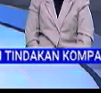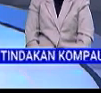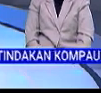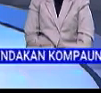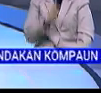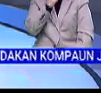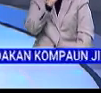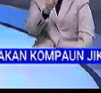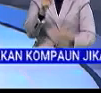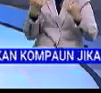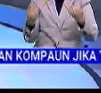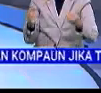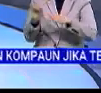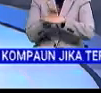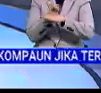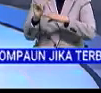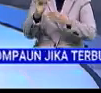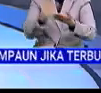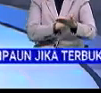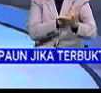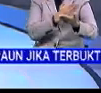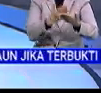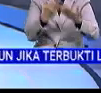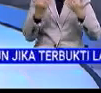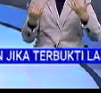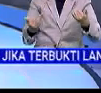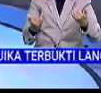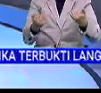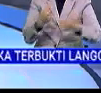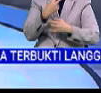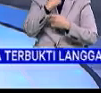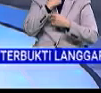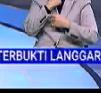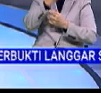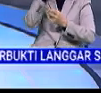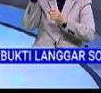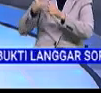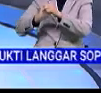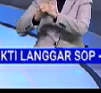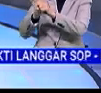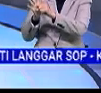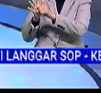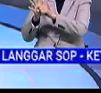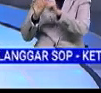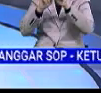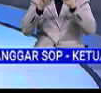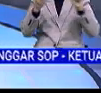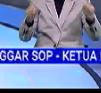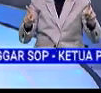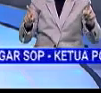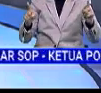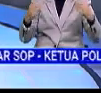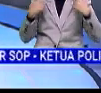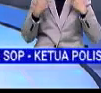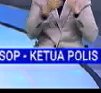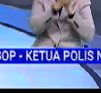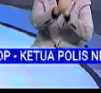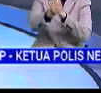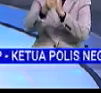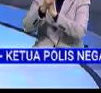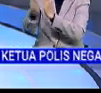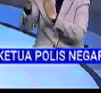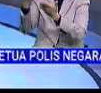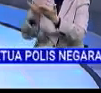Meskipun ketika ini industri seni tanah air berdepan kekangan akibat pandemik COVID-19, namun kehadiran bakat baharu